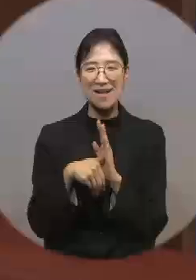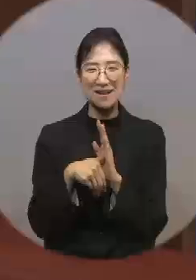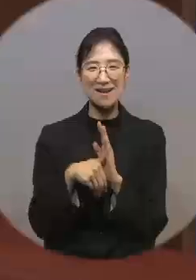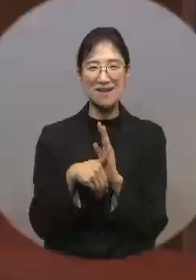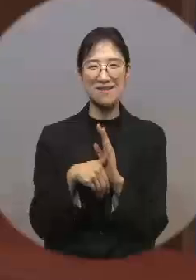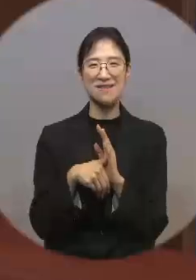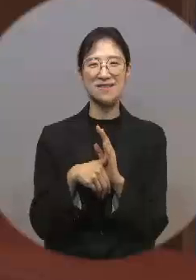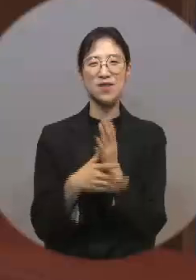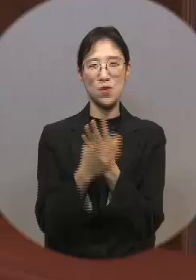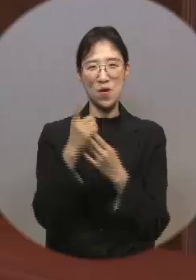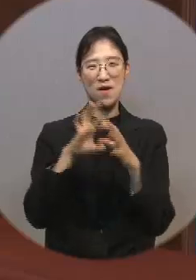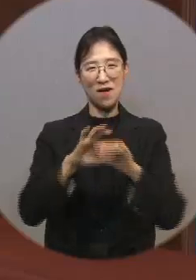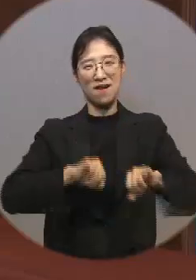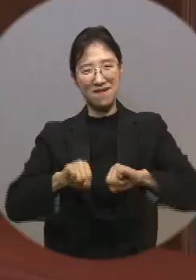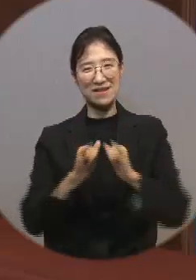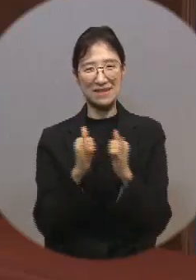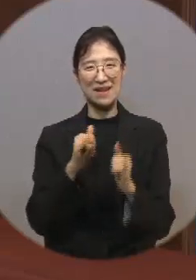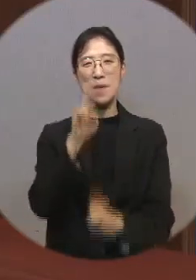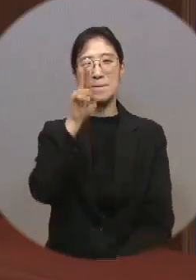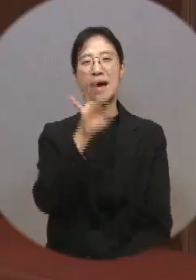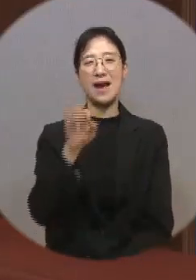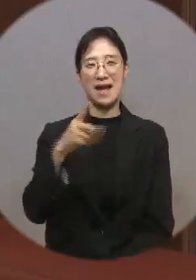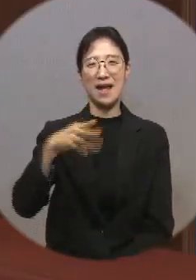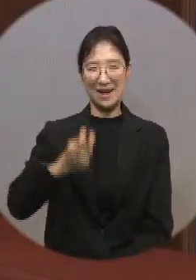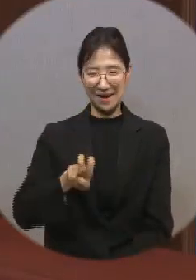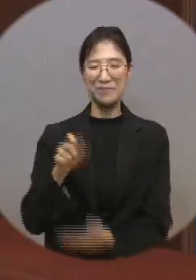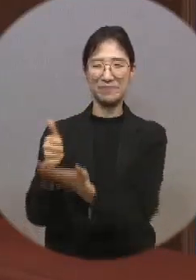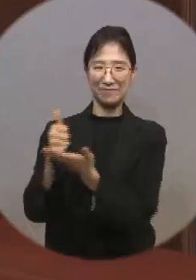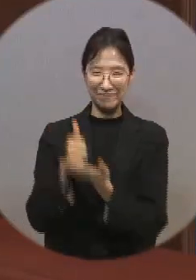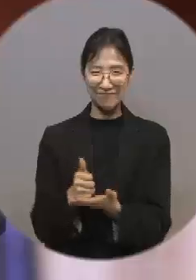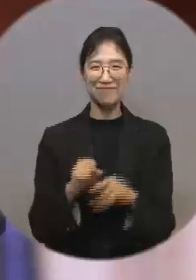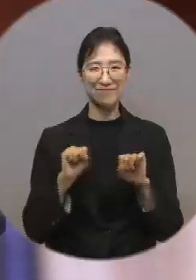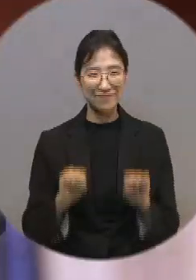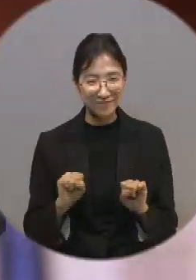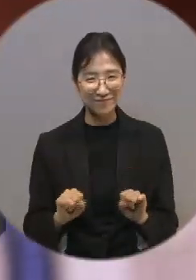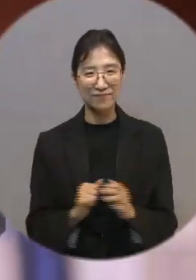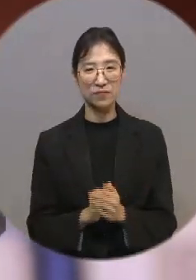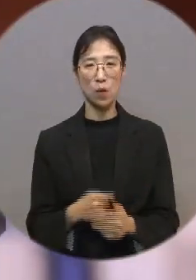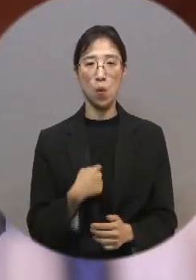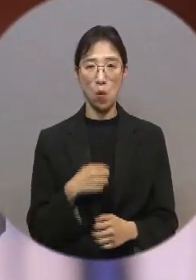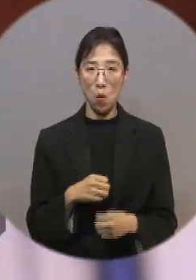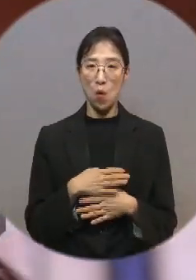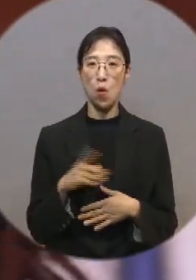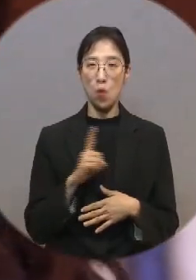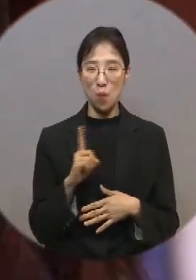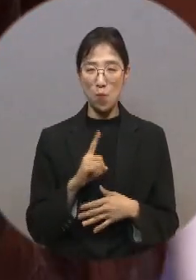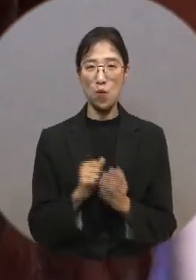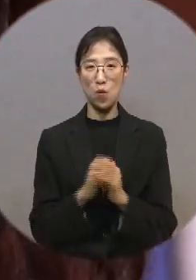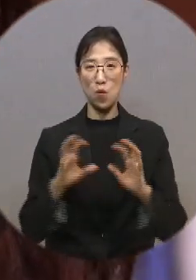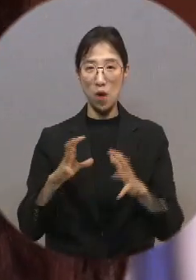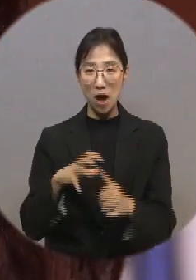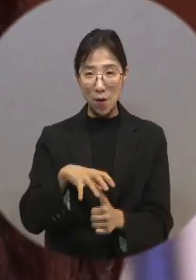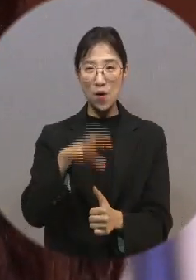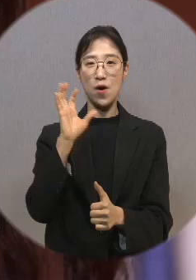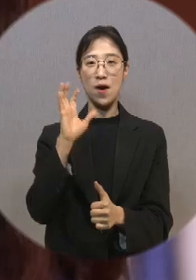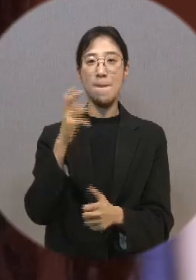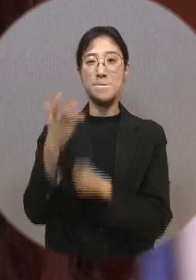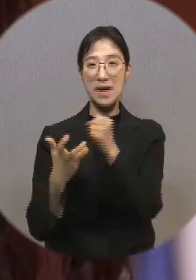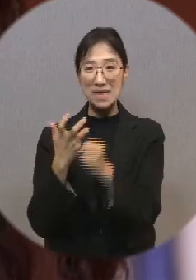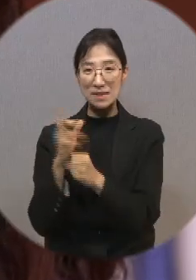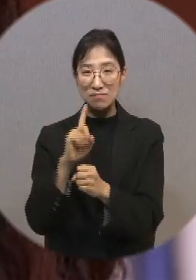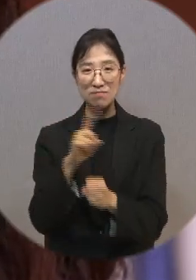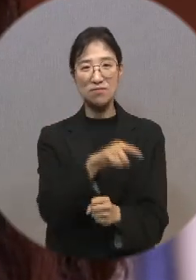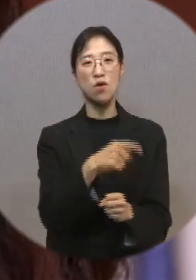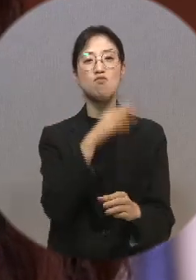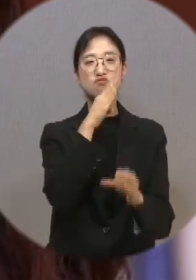통일운동가 박아람 씨. 안녕하세요. 오랜만에 함께합니다. 네, 안녕하세요. 네. 저도 좀 놀랐던 게 광복 80주년이 북한에서는 당